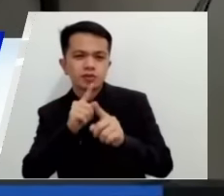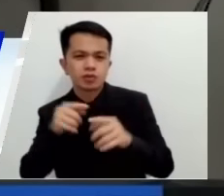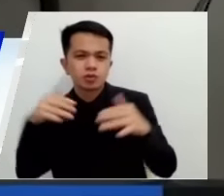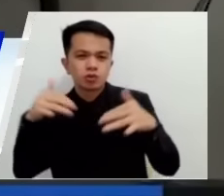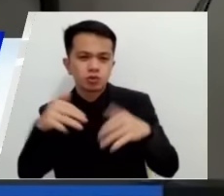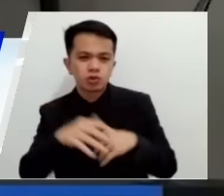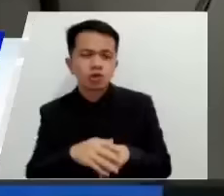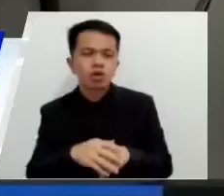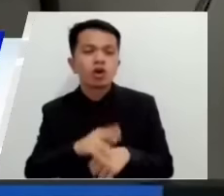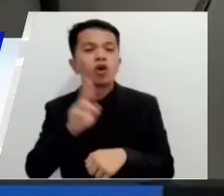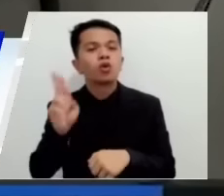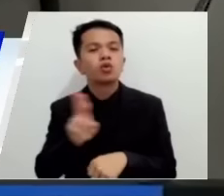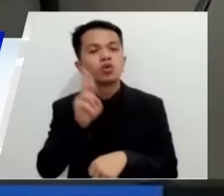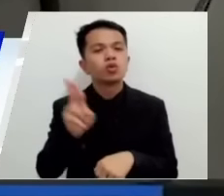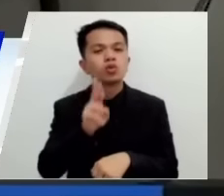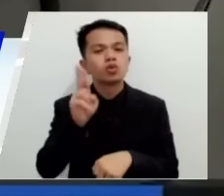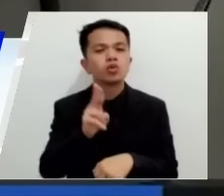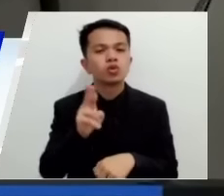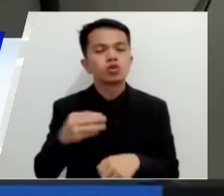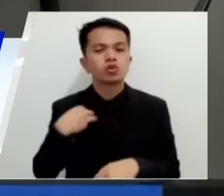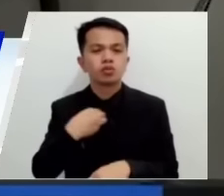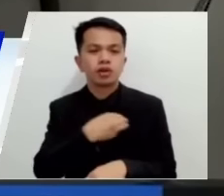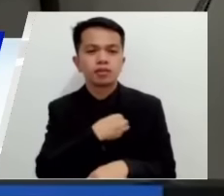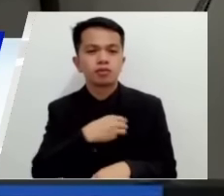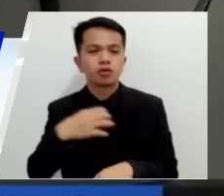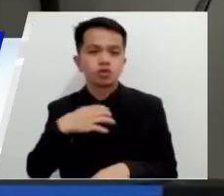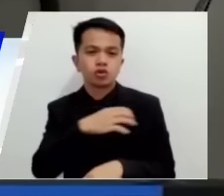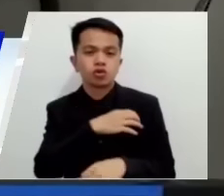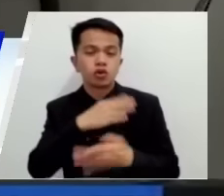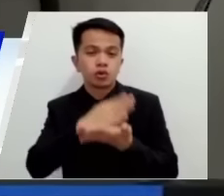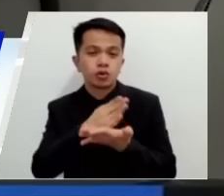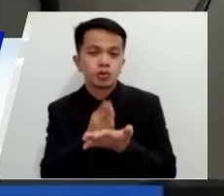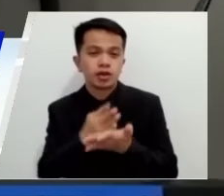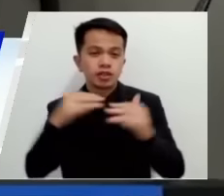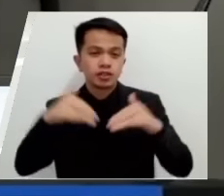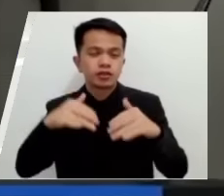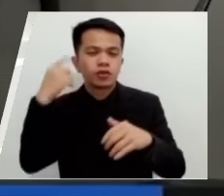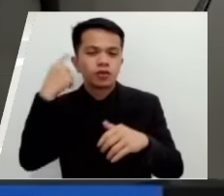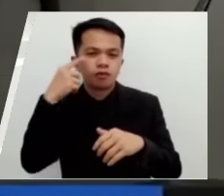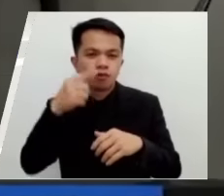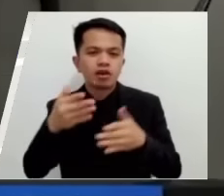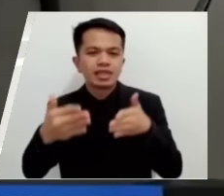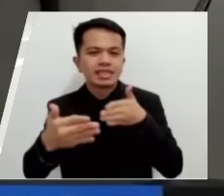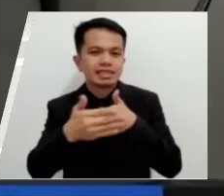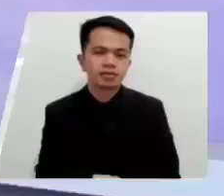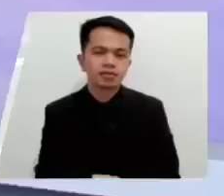daw kasi ng ilang miyembro ng Kongreso ang budget hearing bilang pag-atake sa kanya.